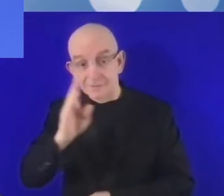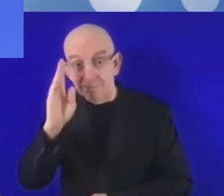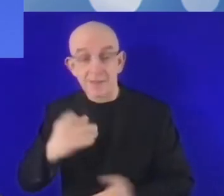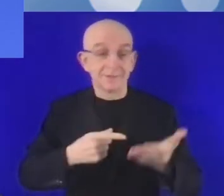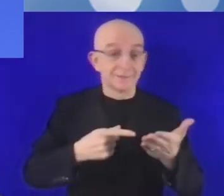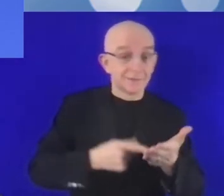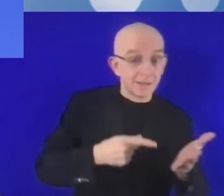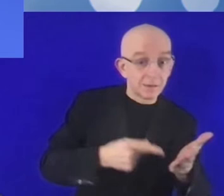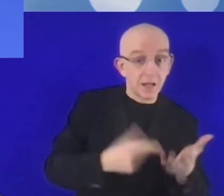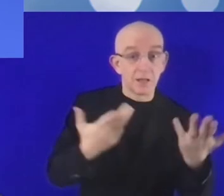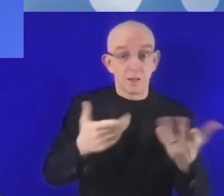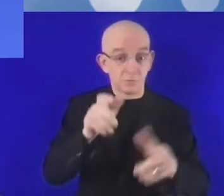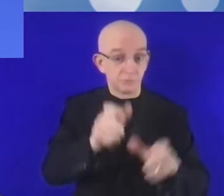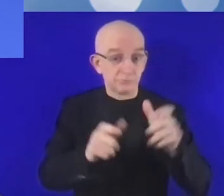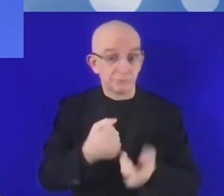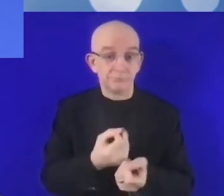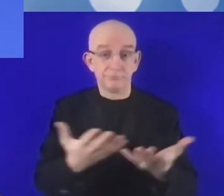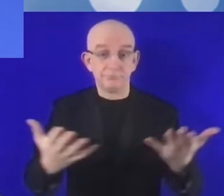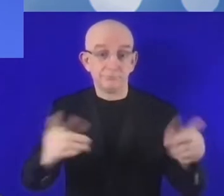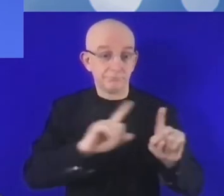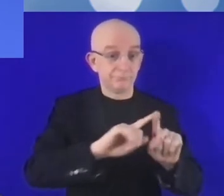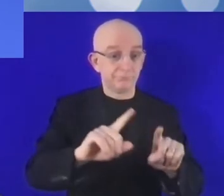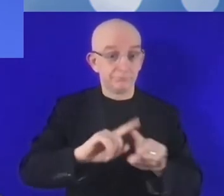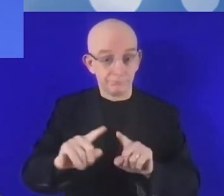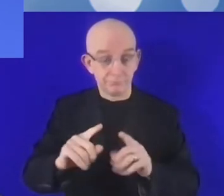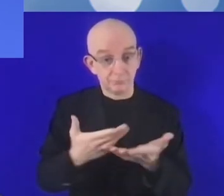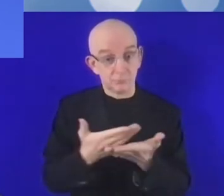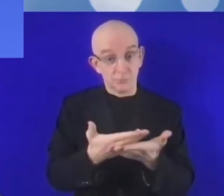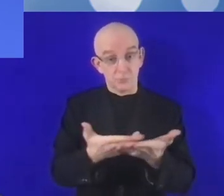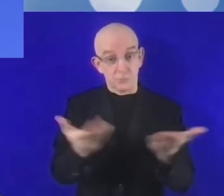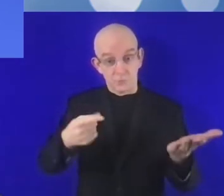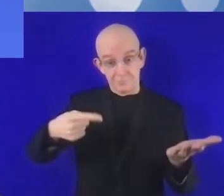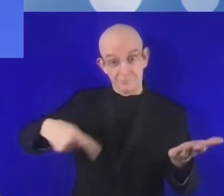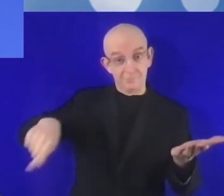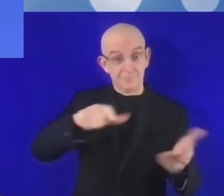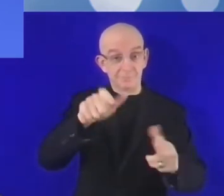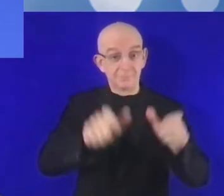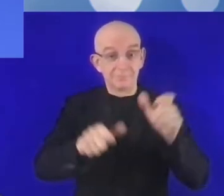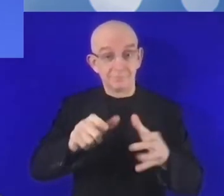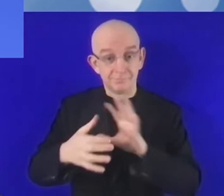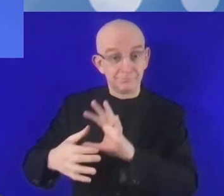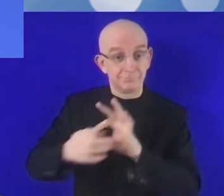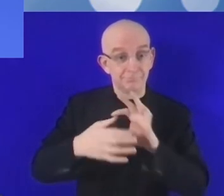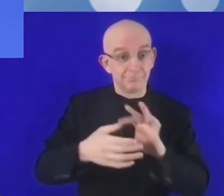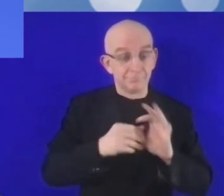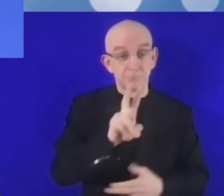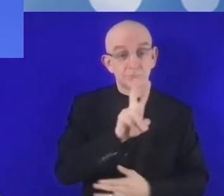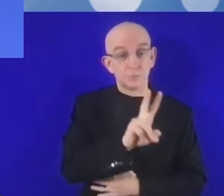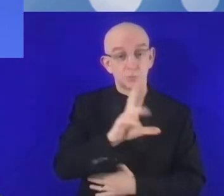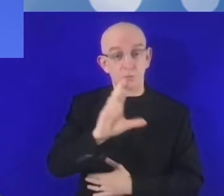internationales, mais aussi des organisations intergouvernementales, la société civile, des gens du monde de la recherche, de